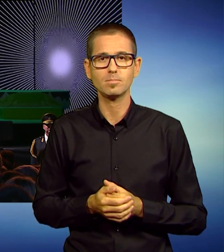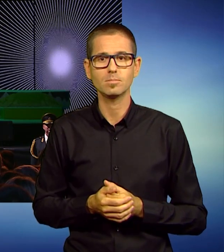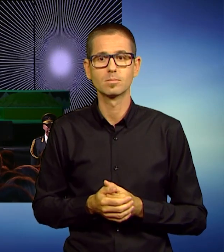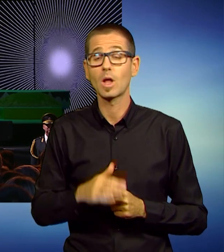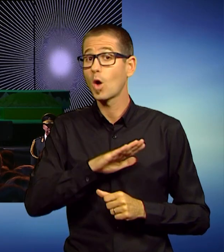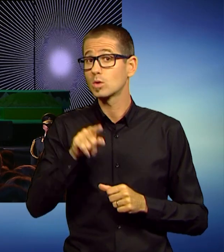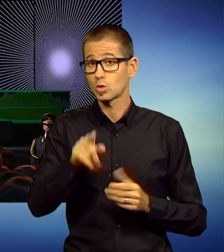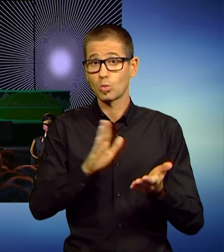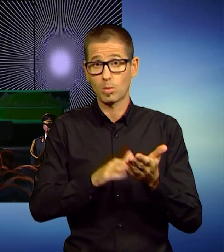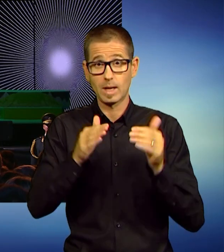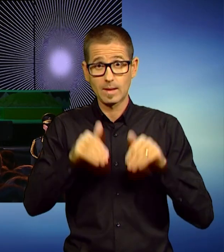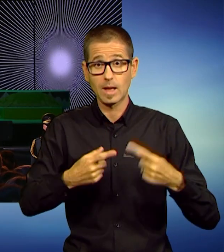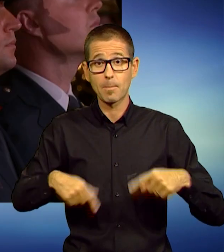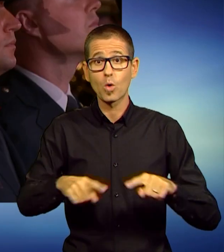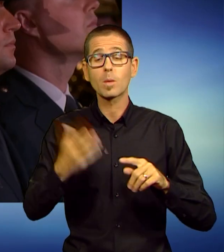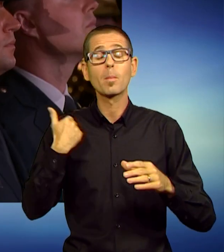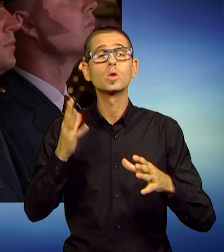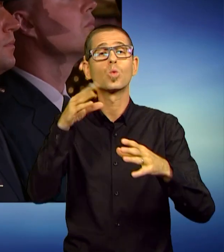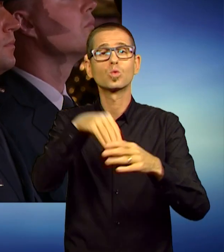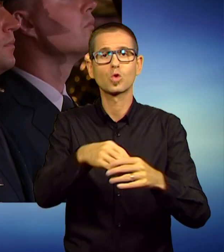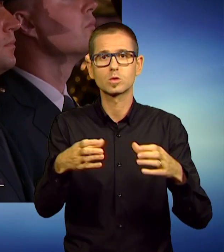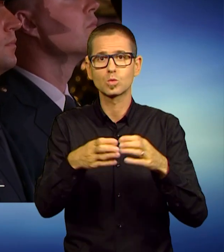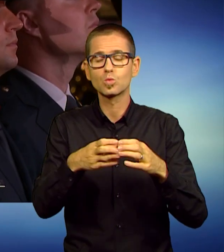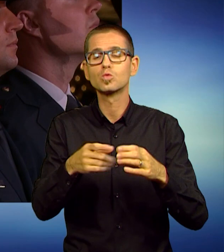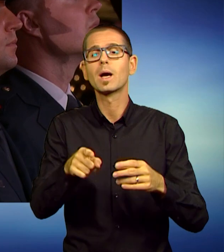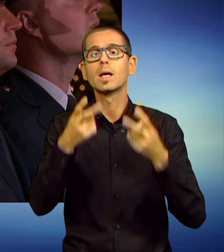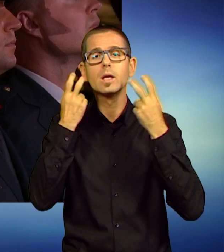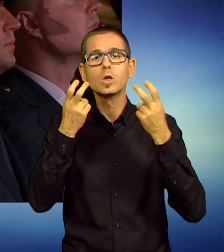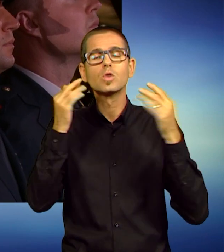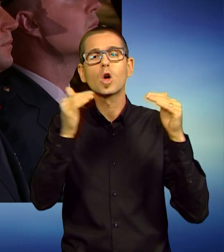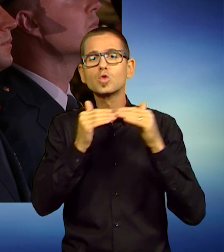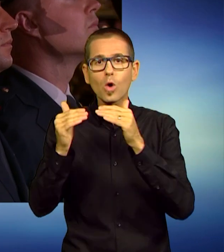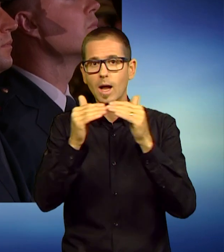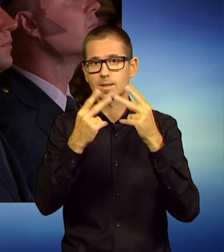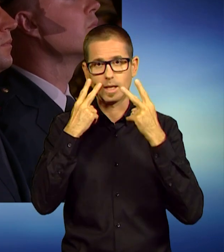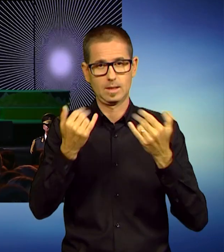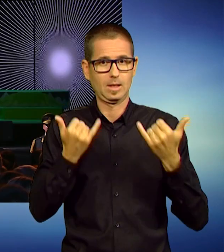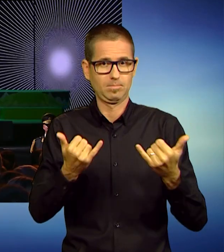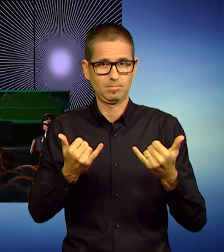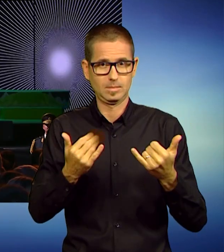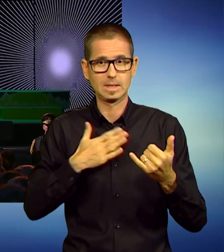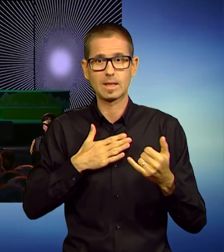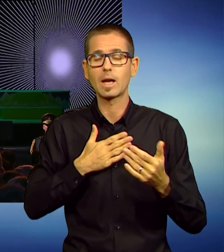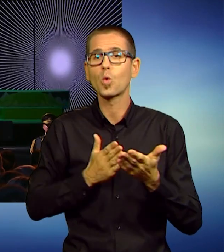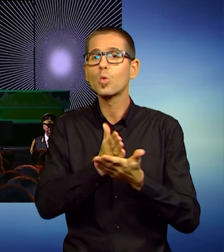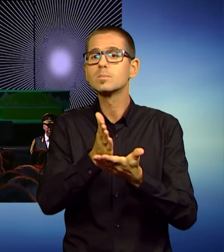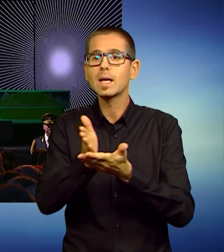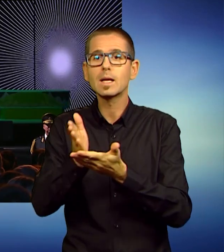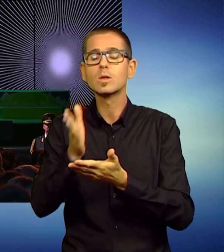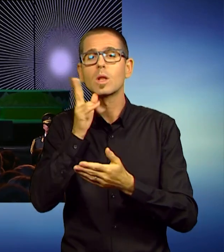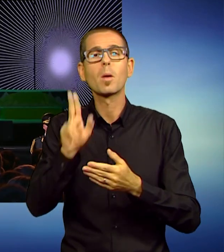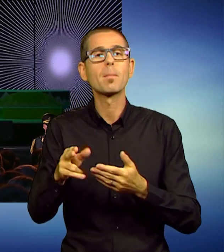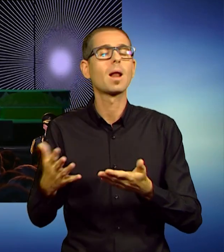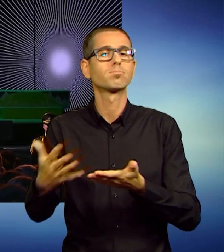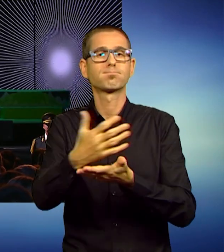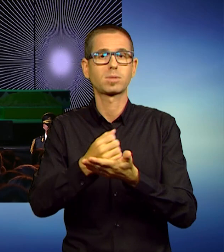Vse to pa pomeni, da moramo biti vključujoča družba, ki išče soglasje glede svojih sedanjih usmeritev, da bi žela sadove naših